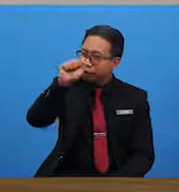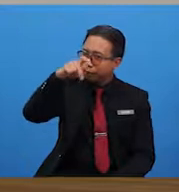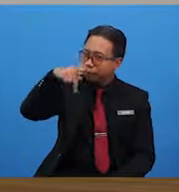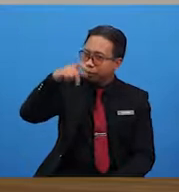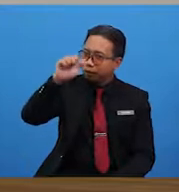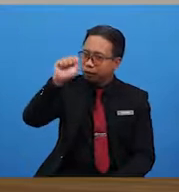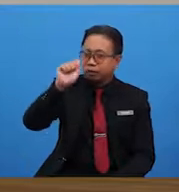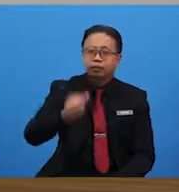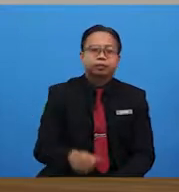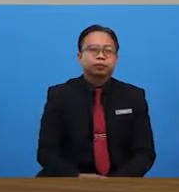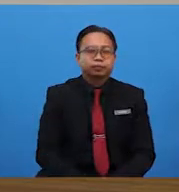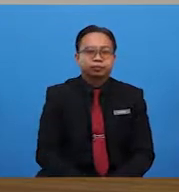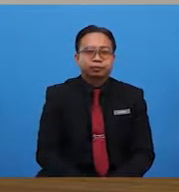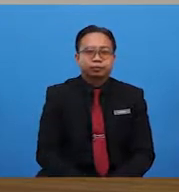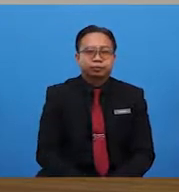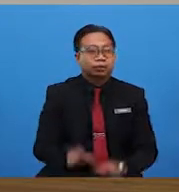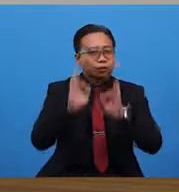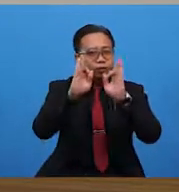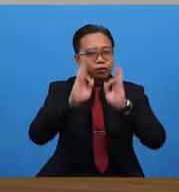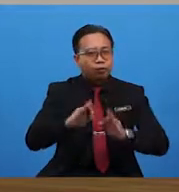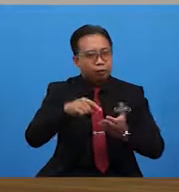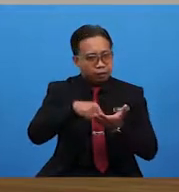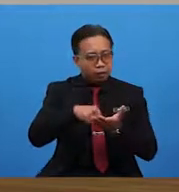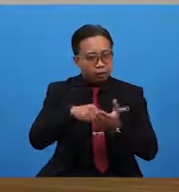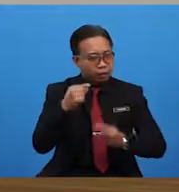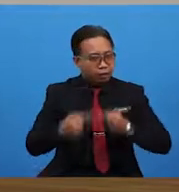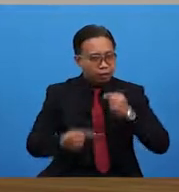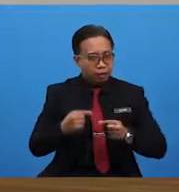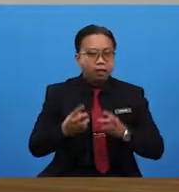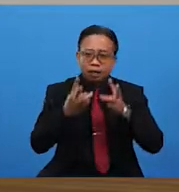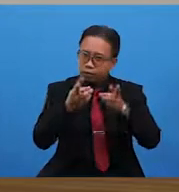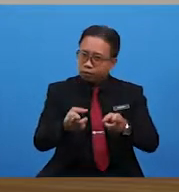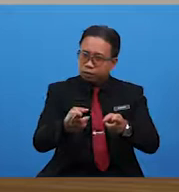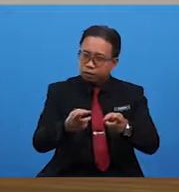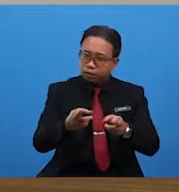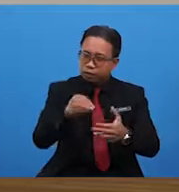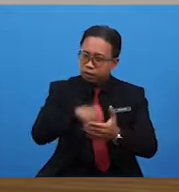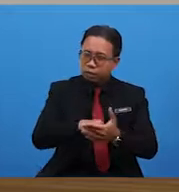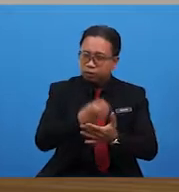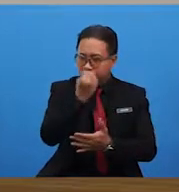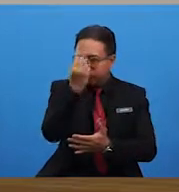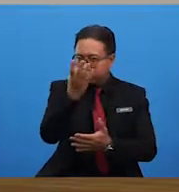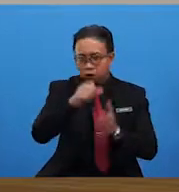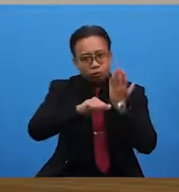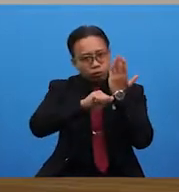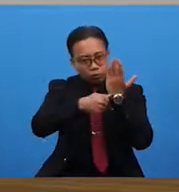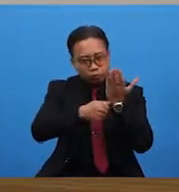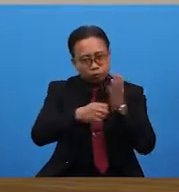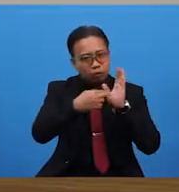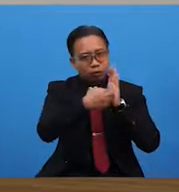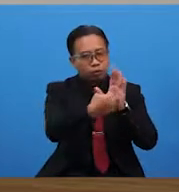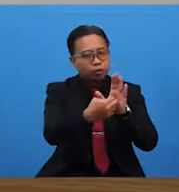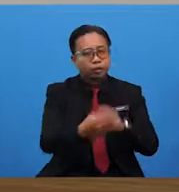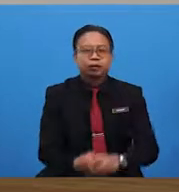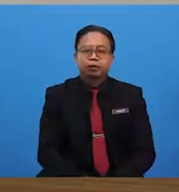Iyo sesuai format Ini Gaya resmi dalam menyelesaikan sungguh rujukan umumnya pelajar